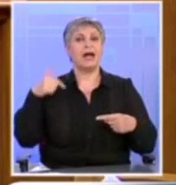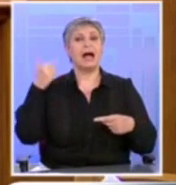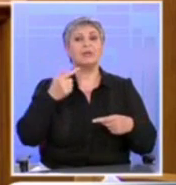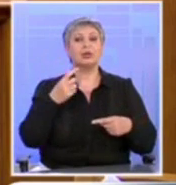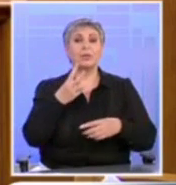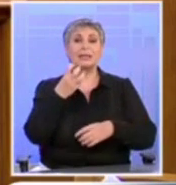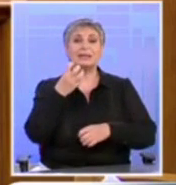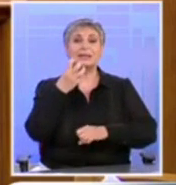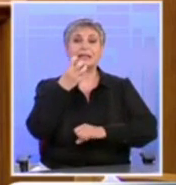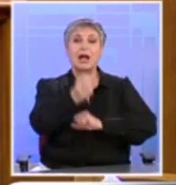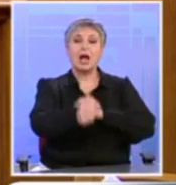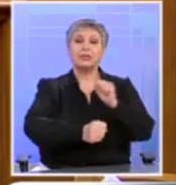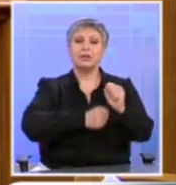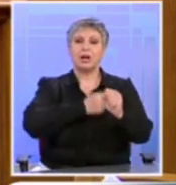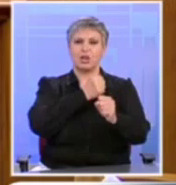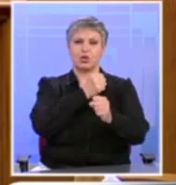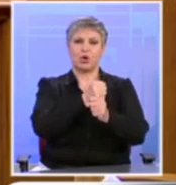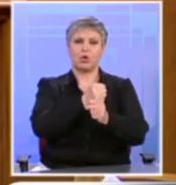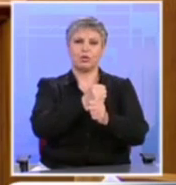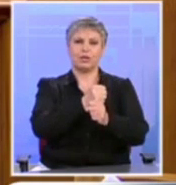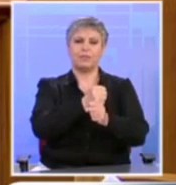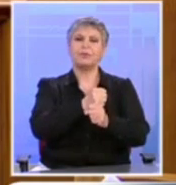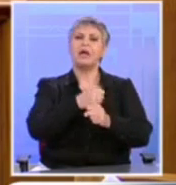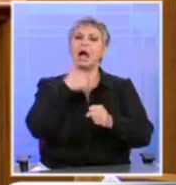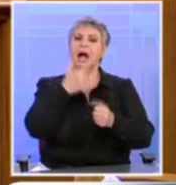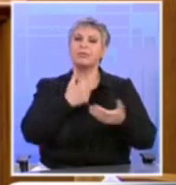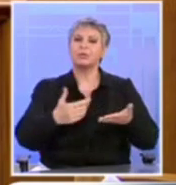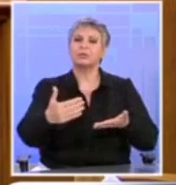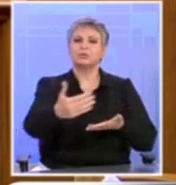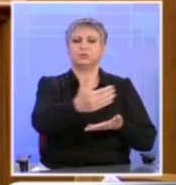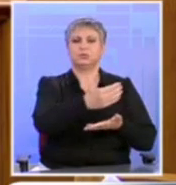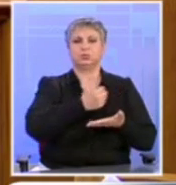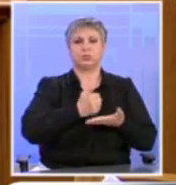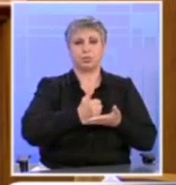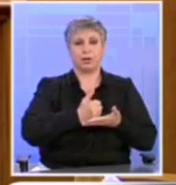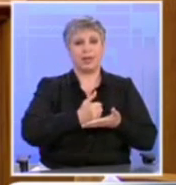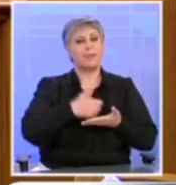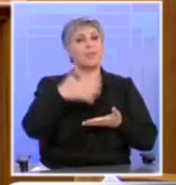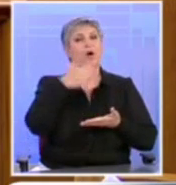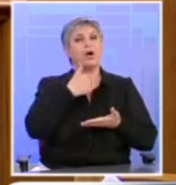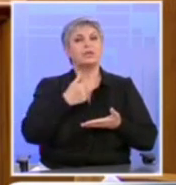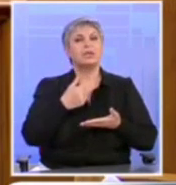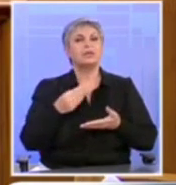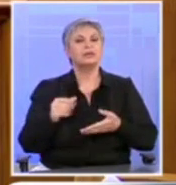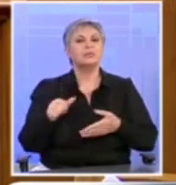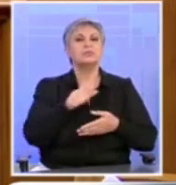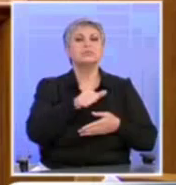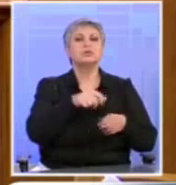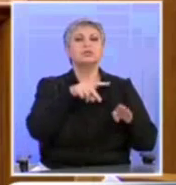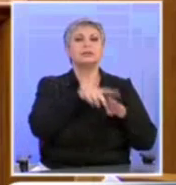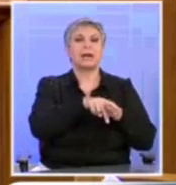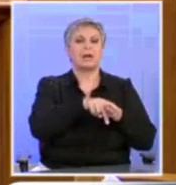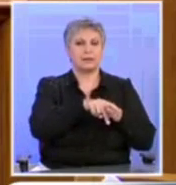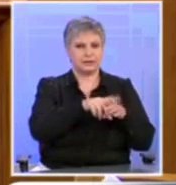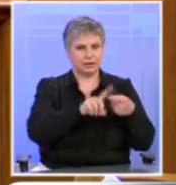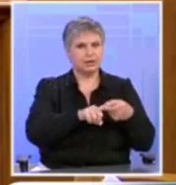χρόνια για ποσά τα οποία θα πάνε στις τράπεζες, ένα μέρος το χρέος